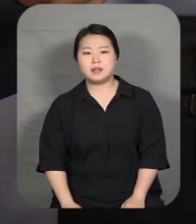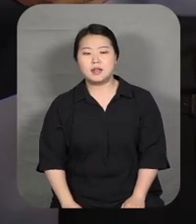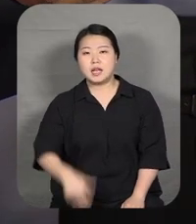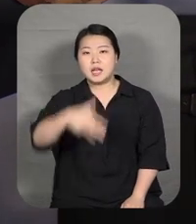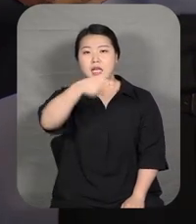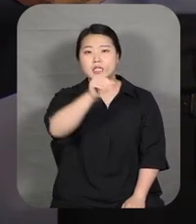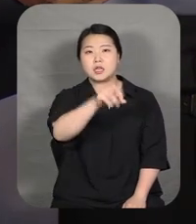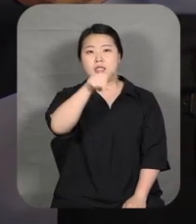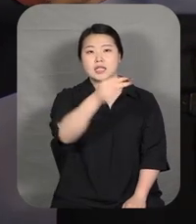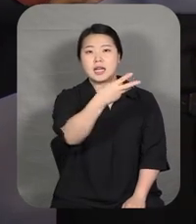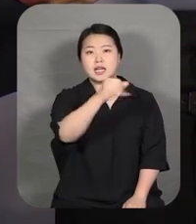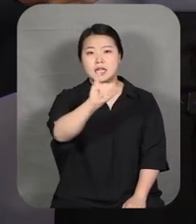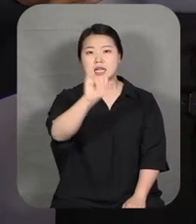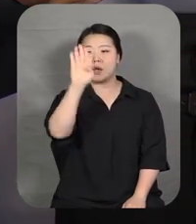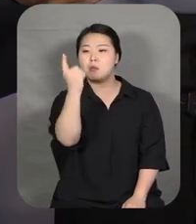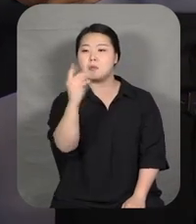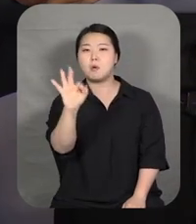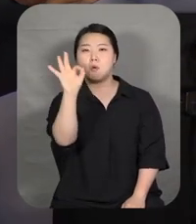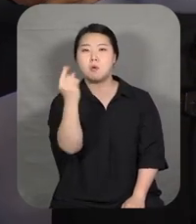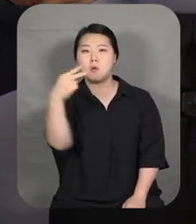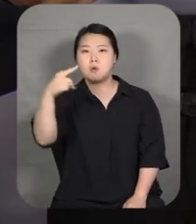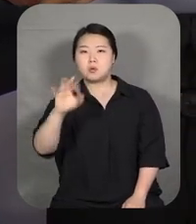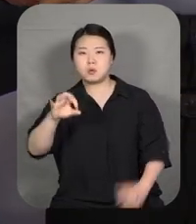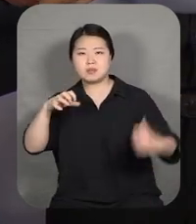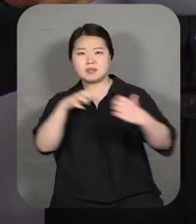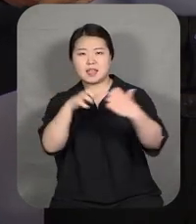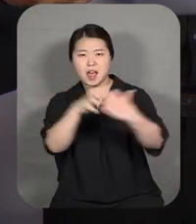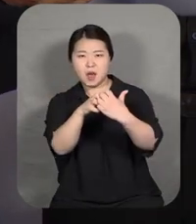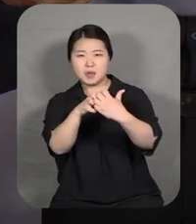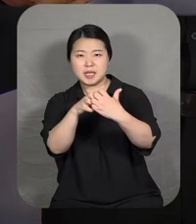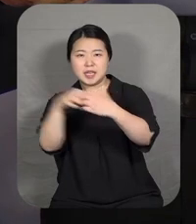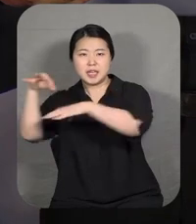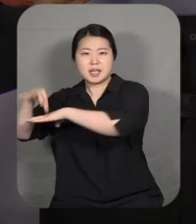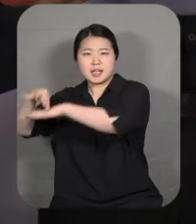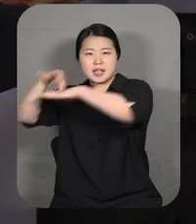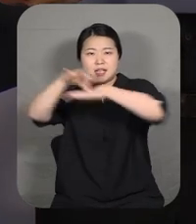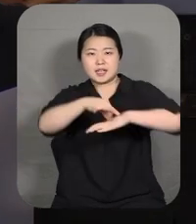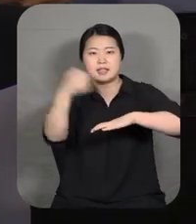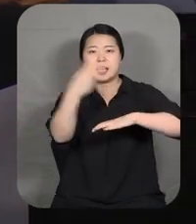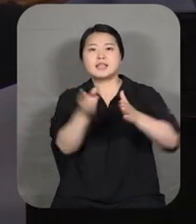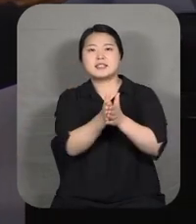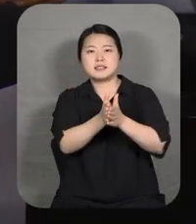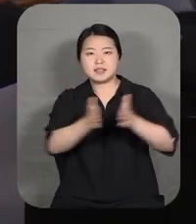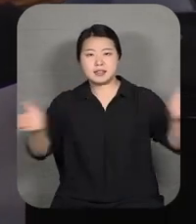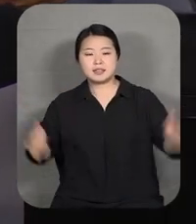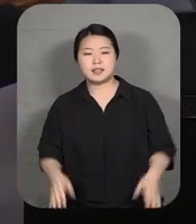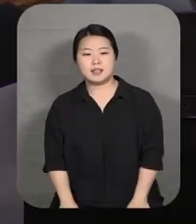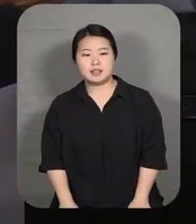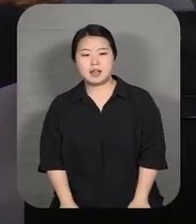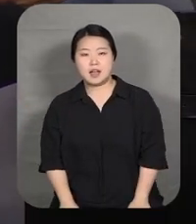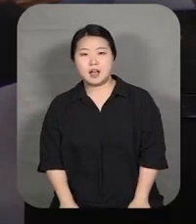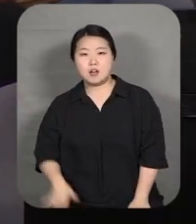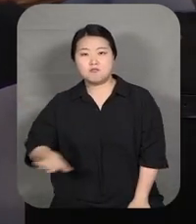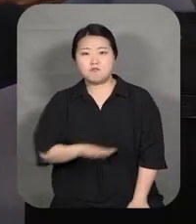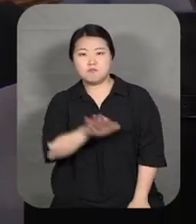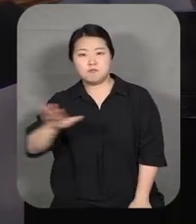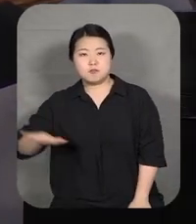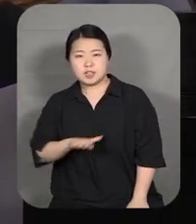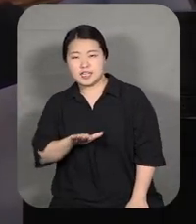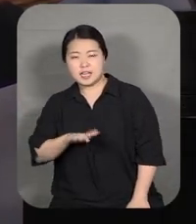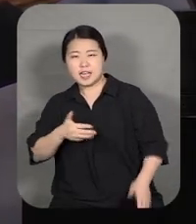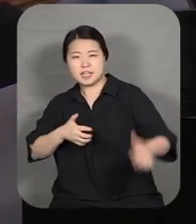청산리와 봉오동의 싸움이 다시 시작되었구나. 거대한 승리의 순간은